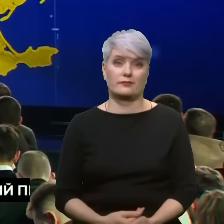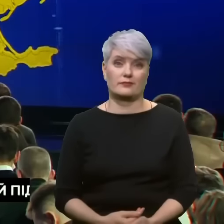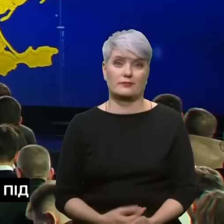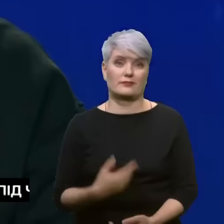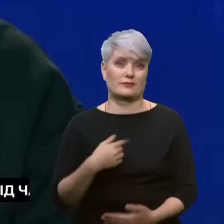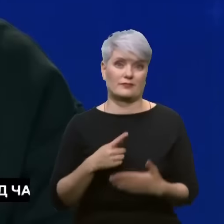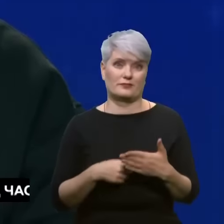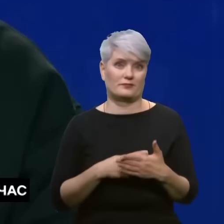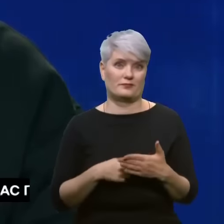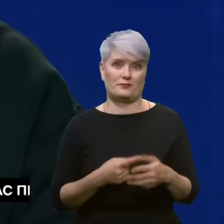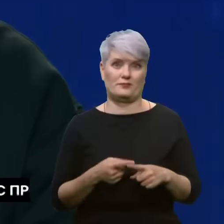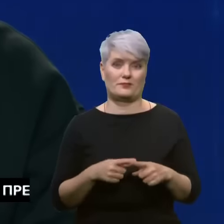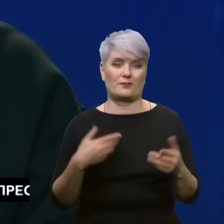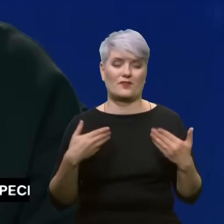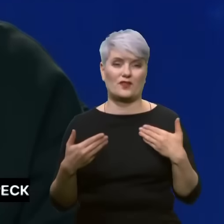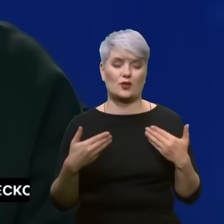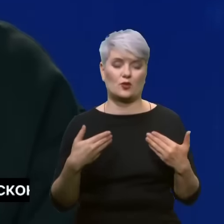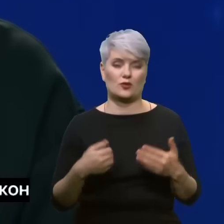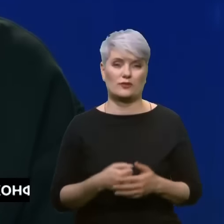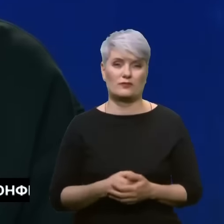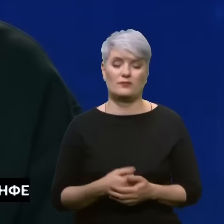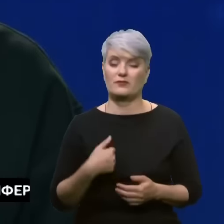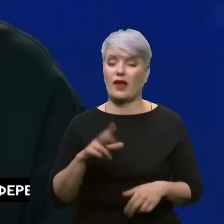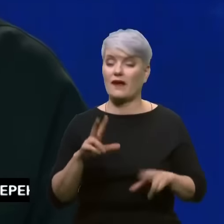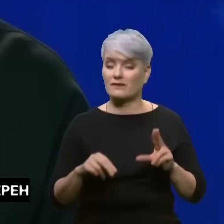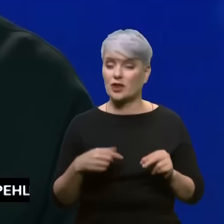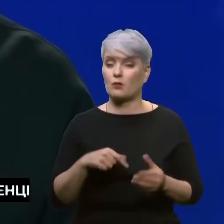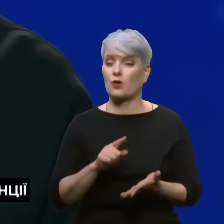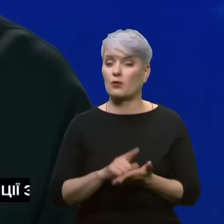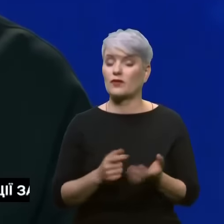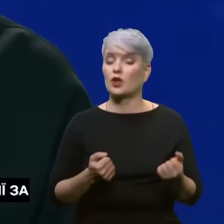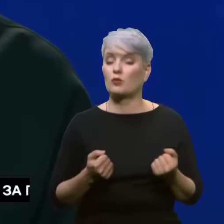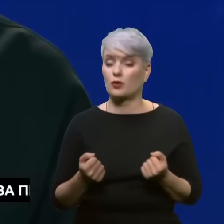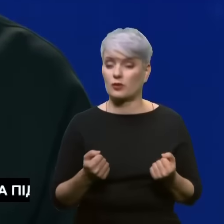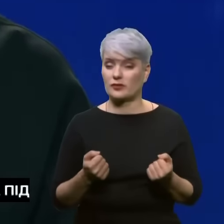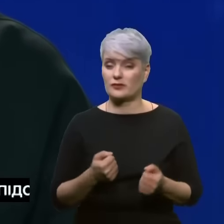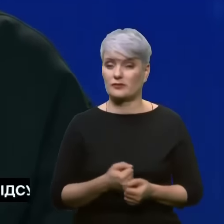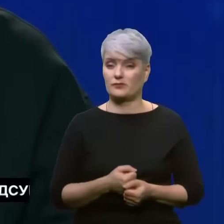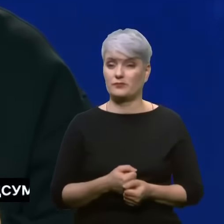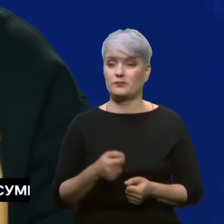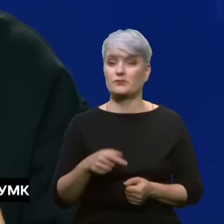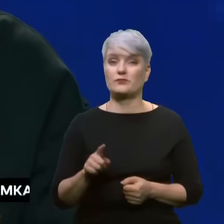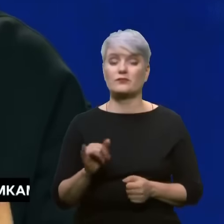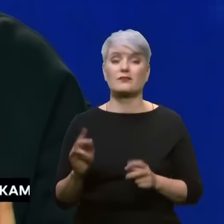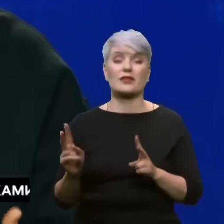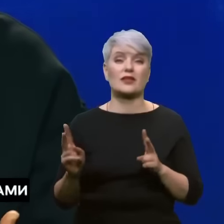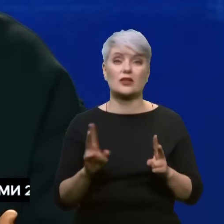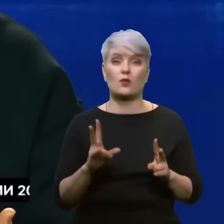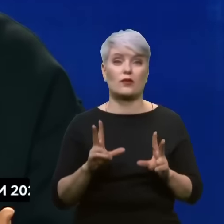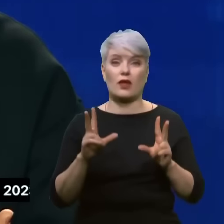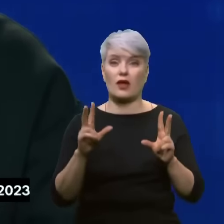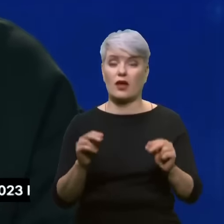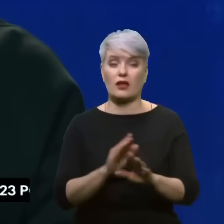зі скепсисом до цього відношусь. Я вважаю, що ми повинні боротися. Тому що ніхто не